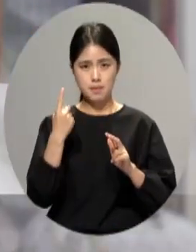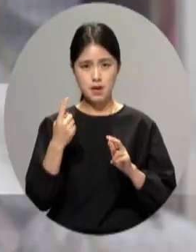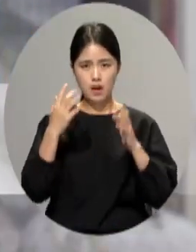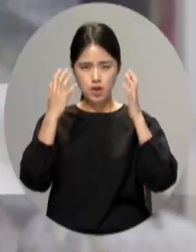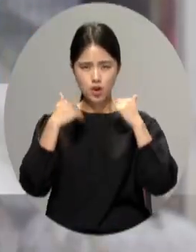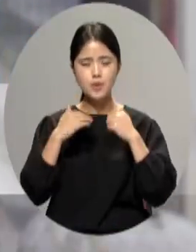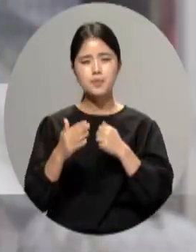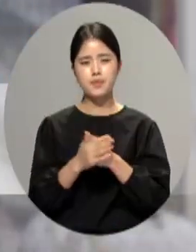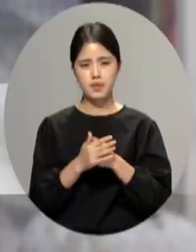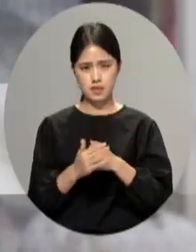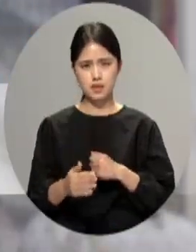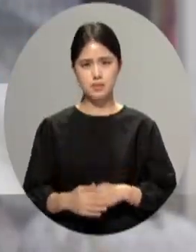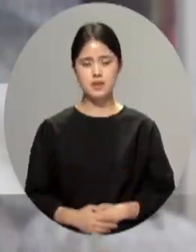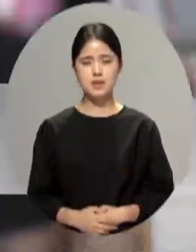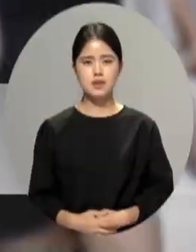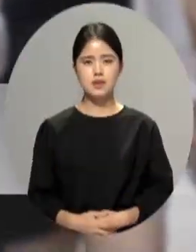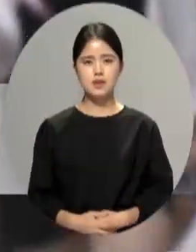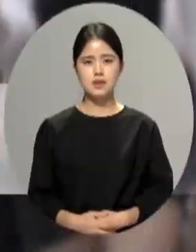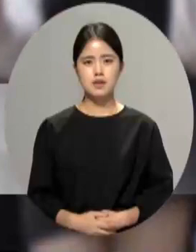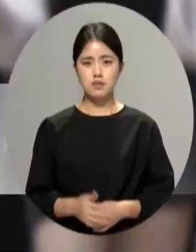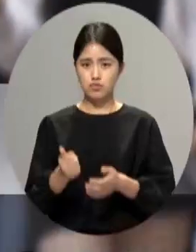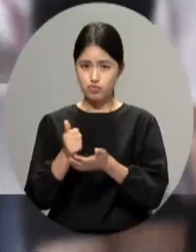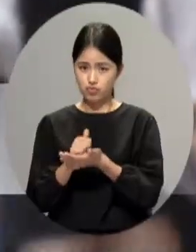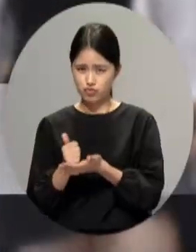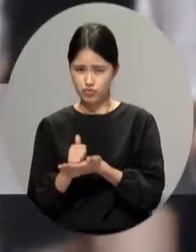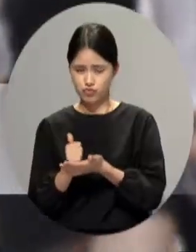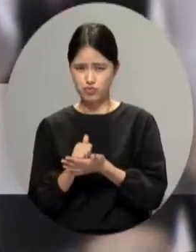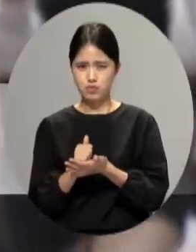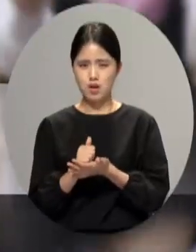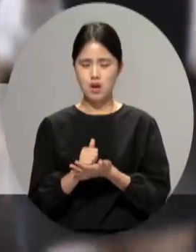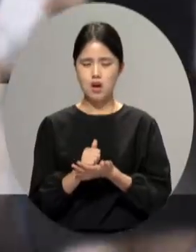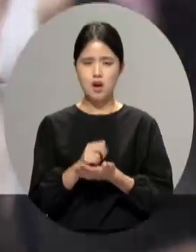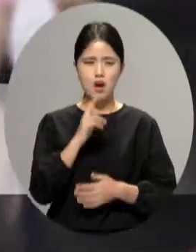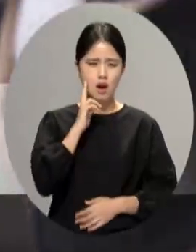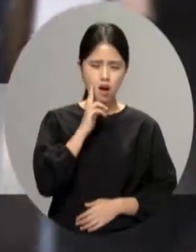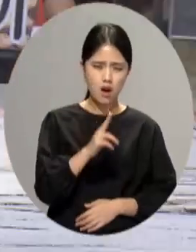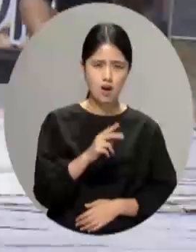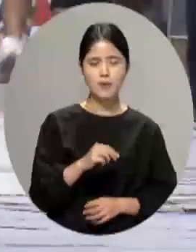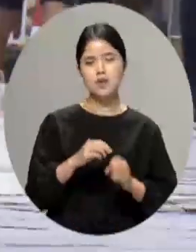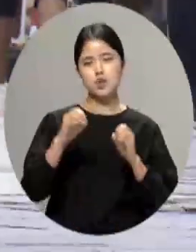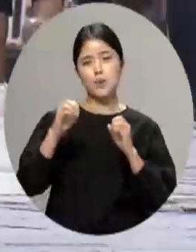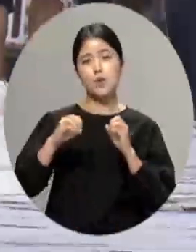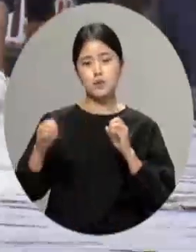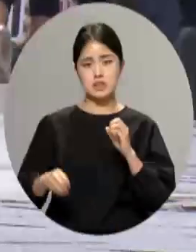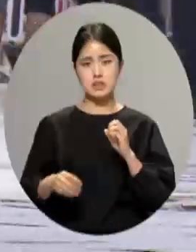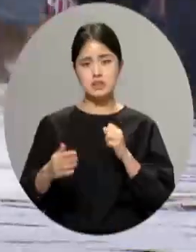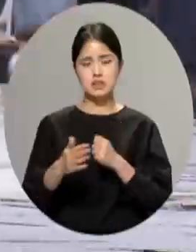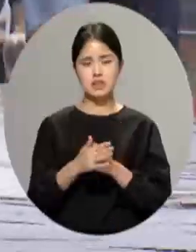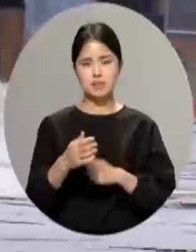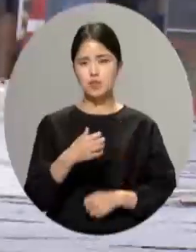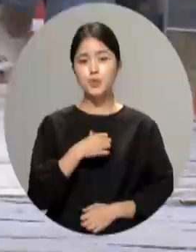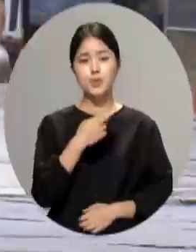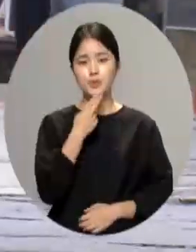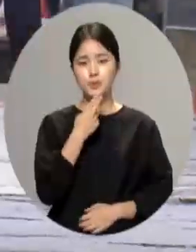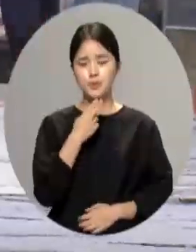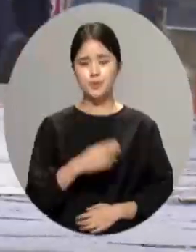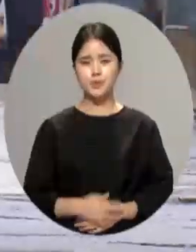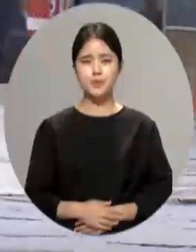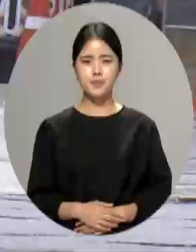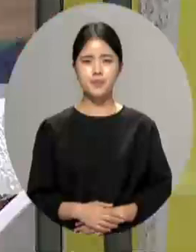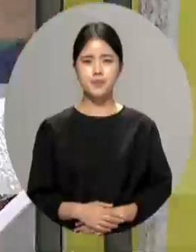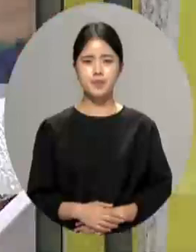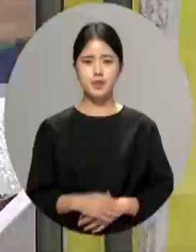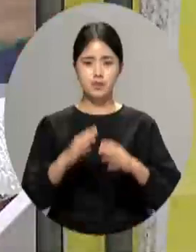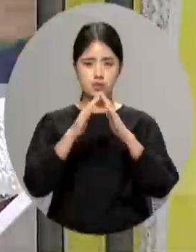요인이 원인으로 지목된 가운데 중증화율과 치명률은 0%대로 미미해 위험도는 낮습니다.